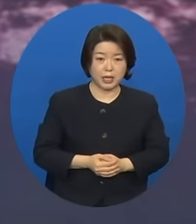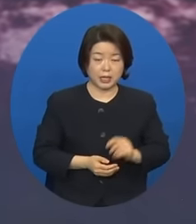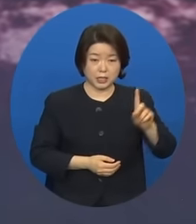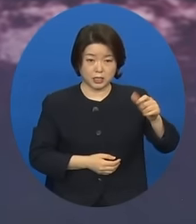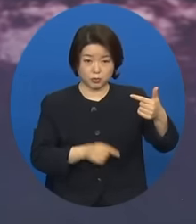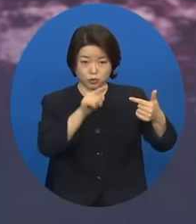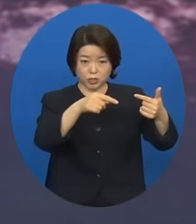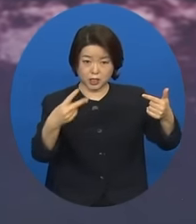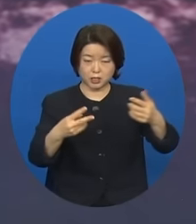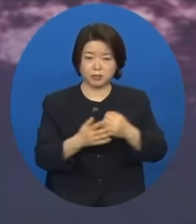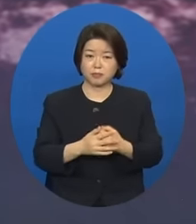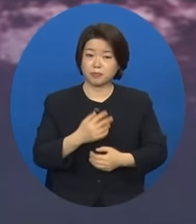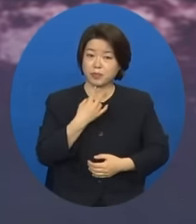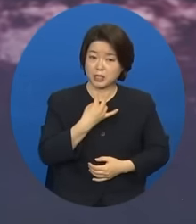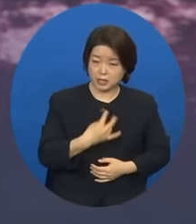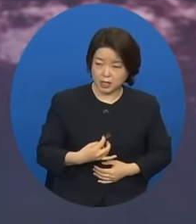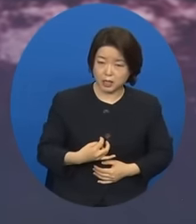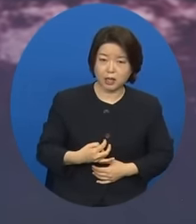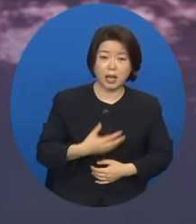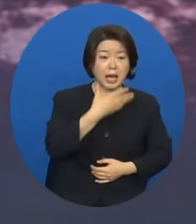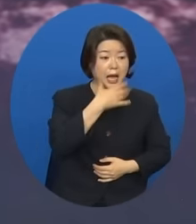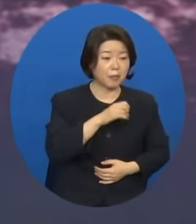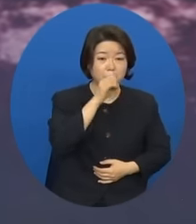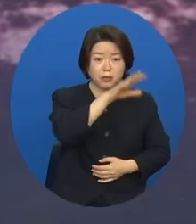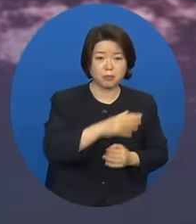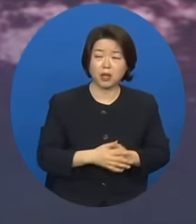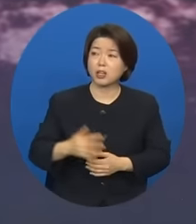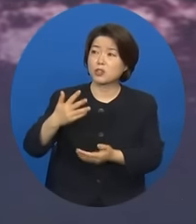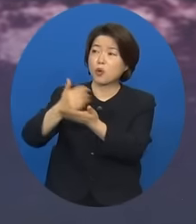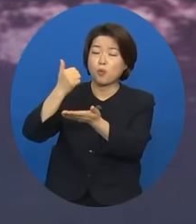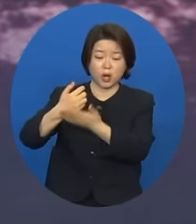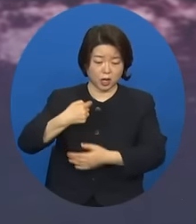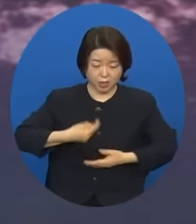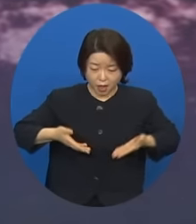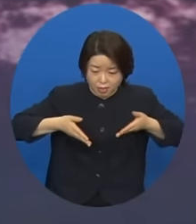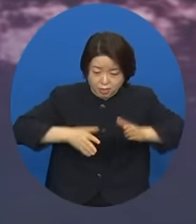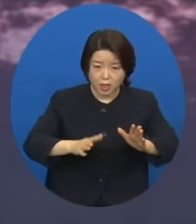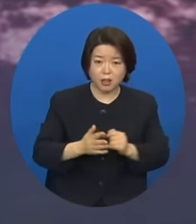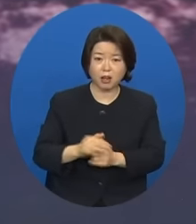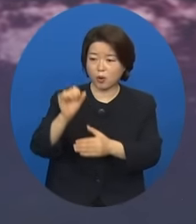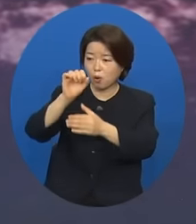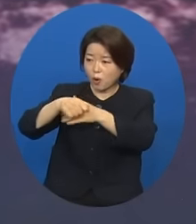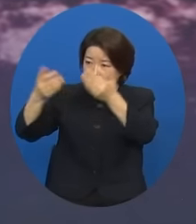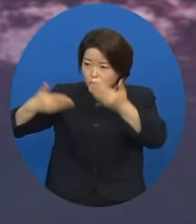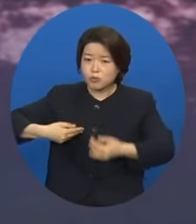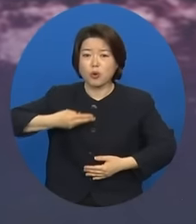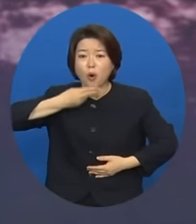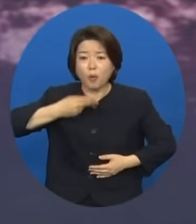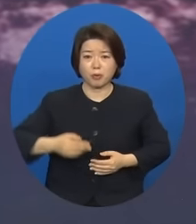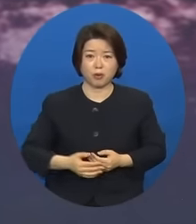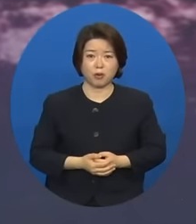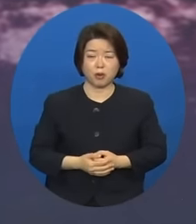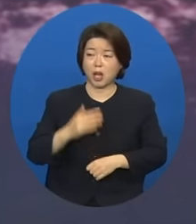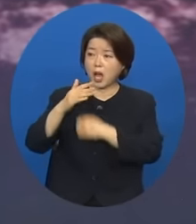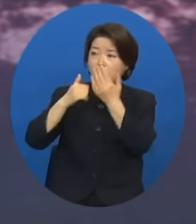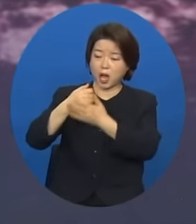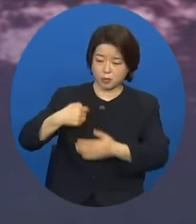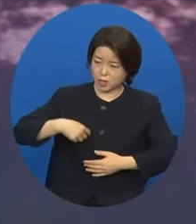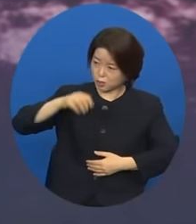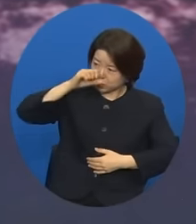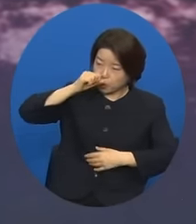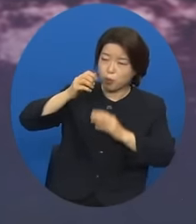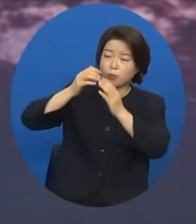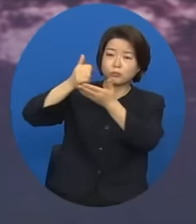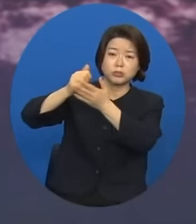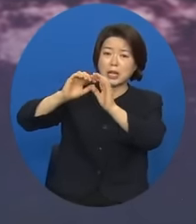이르되 여호와께서 내 출산을 허락하지 아니하셨으니 하나님은 나에게 출산을 허락하지 않는 분이셔 하나님은 내게 선한 분이